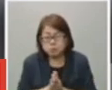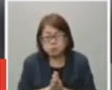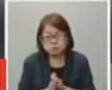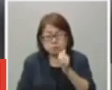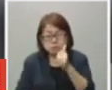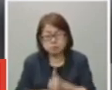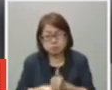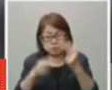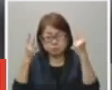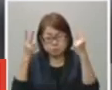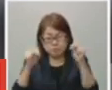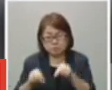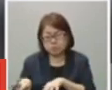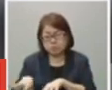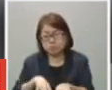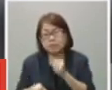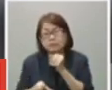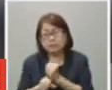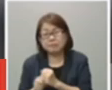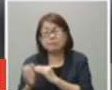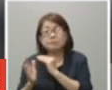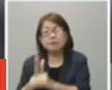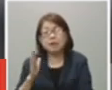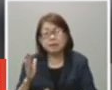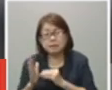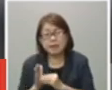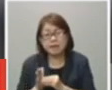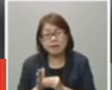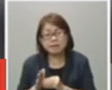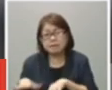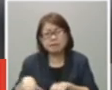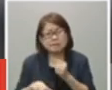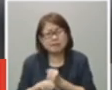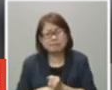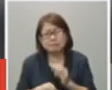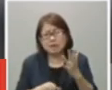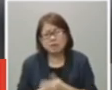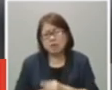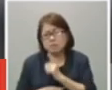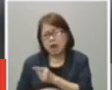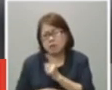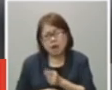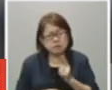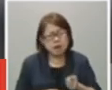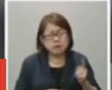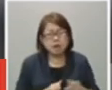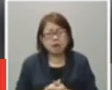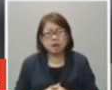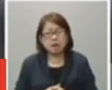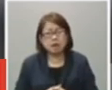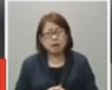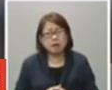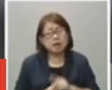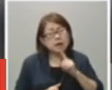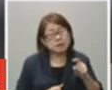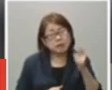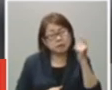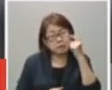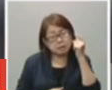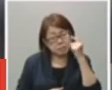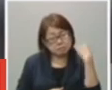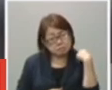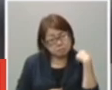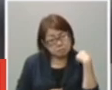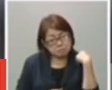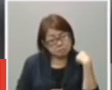ประเทศแบบไม่บริหารเนี่ยเอาแต่ด่าทอคนนู้นคนนี้ท่านเคยคิดไหมครับว่าคุณภาพชีวิตของคนไ